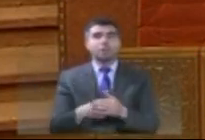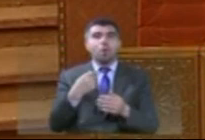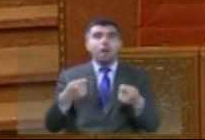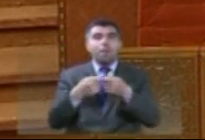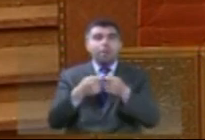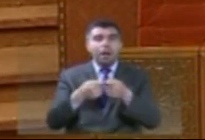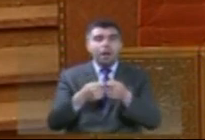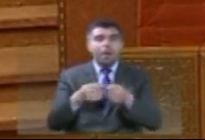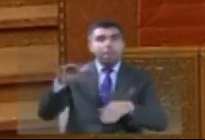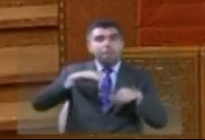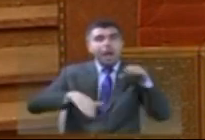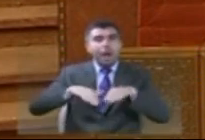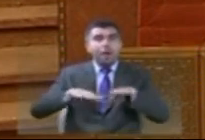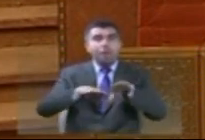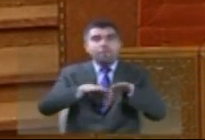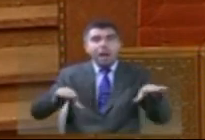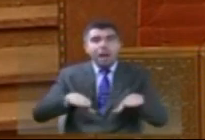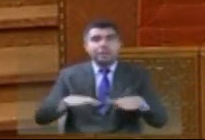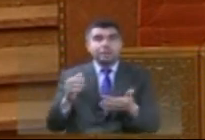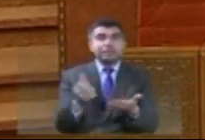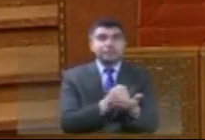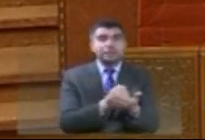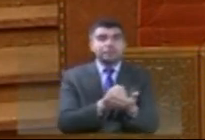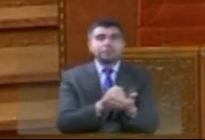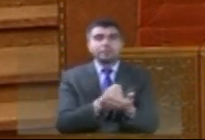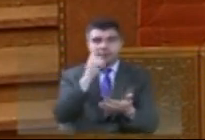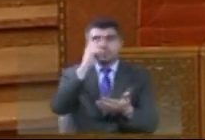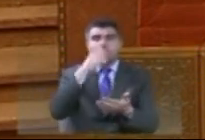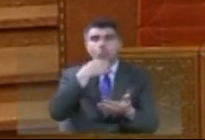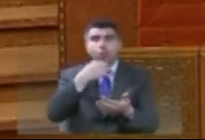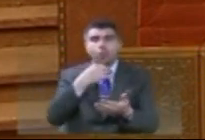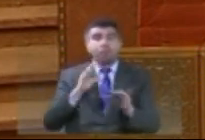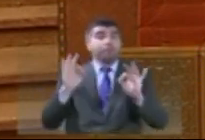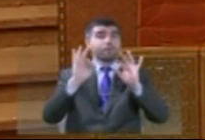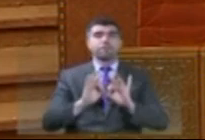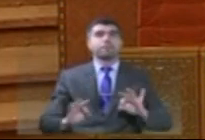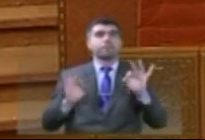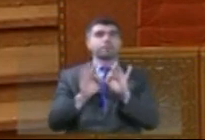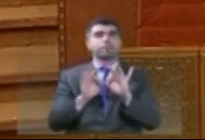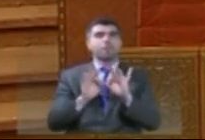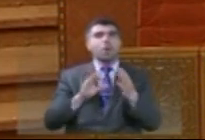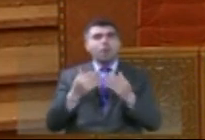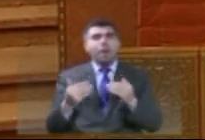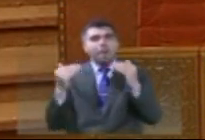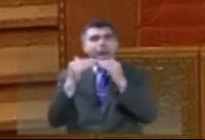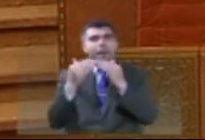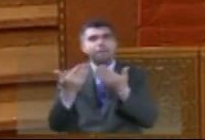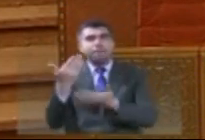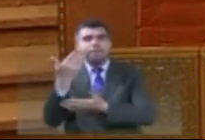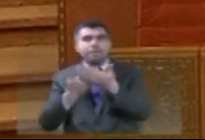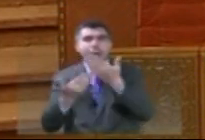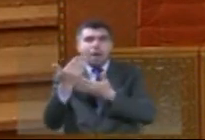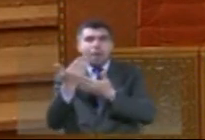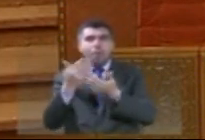الملك العمومي البحري، والتوجه اللي ماشيين فيه هو توجه استثماري وتوجه ايضا ديال المنافسه، الا في حالات كيمكن